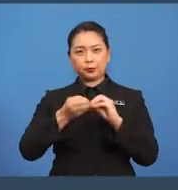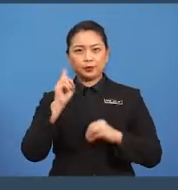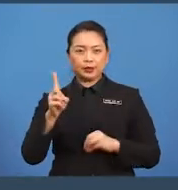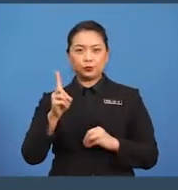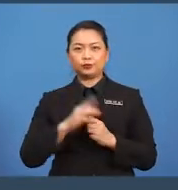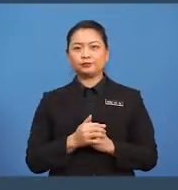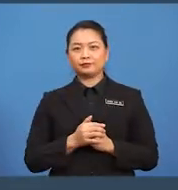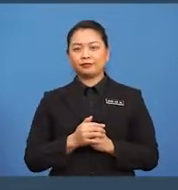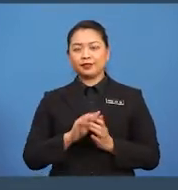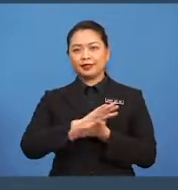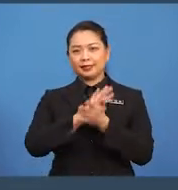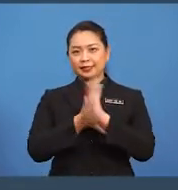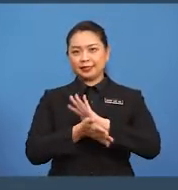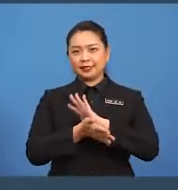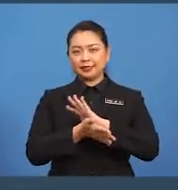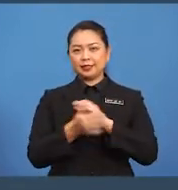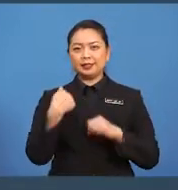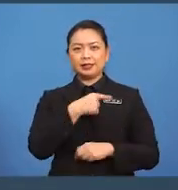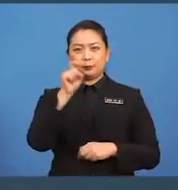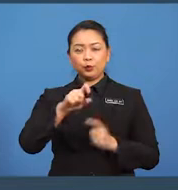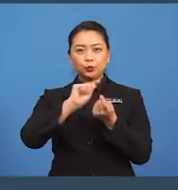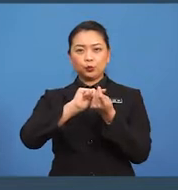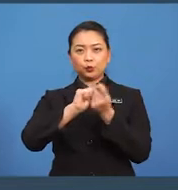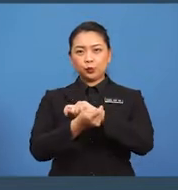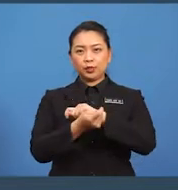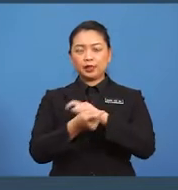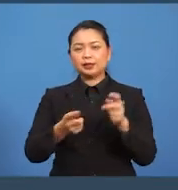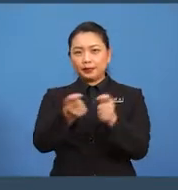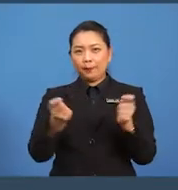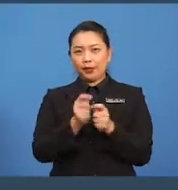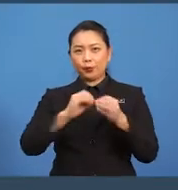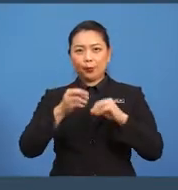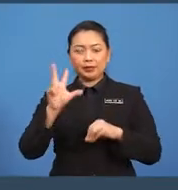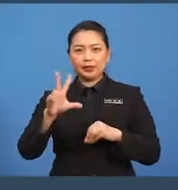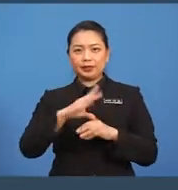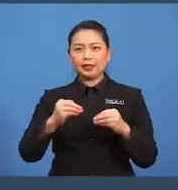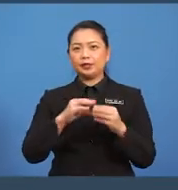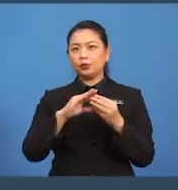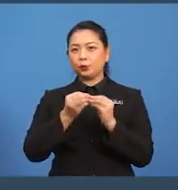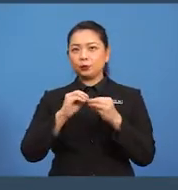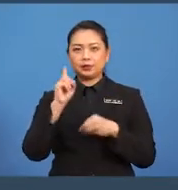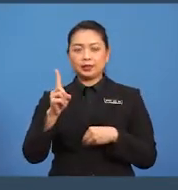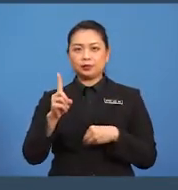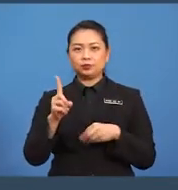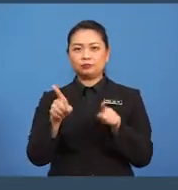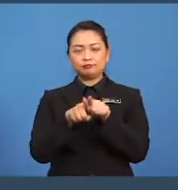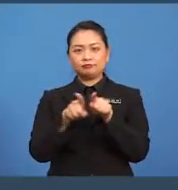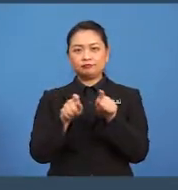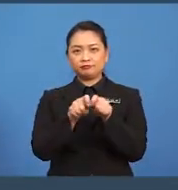nombor 1. Jadi, kita perlu menukar kedudukan nombor 3 dan nombor 1 seperti